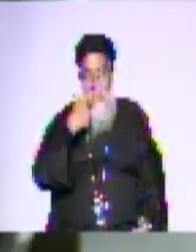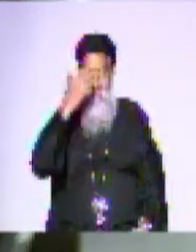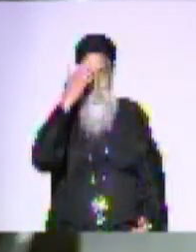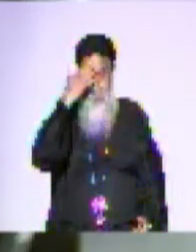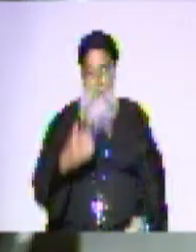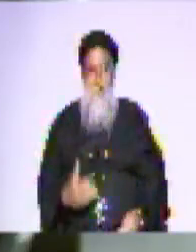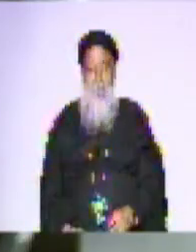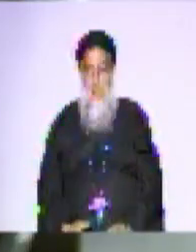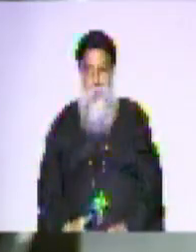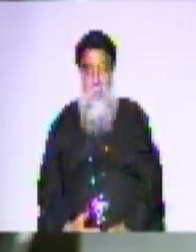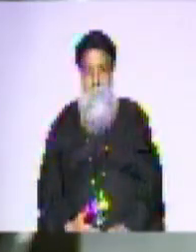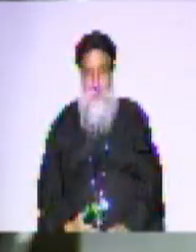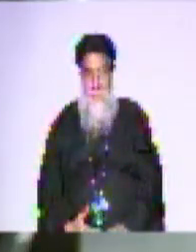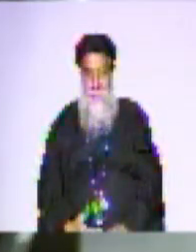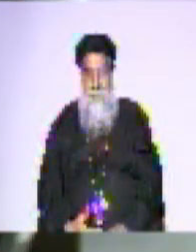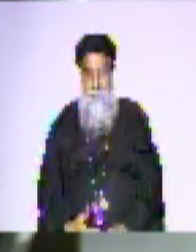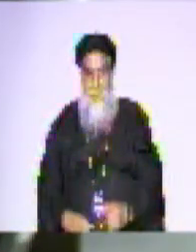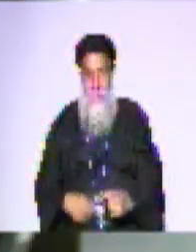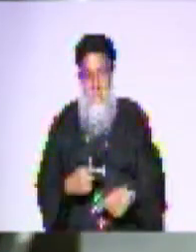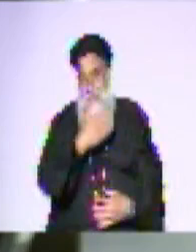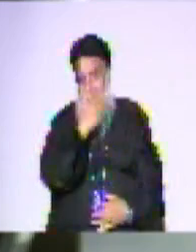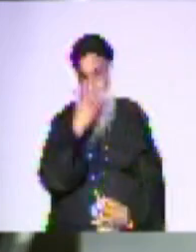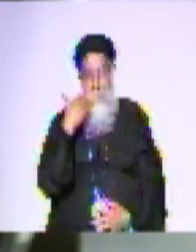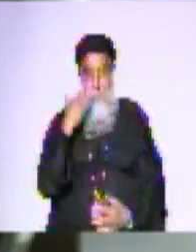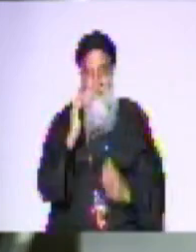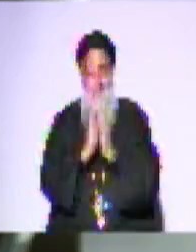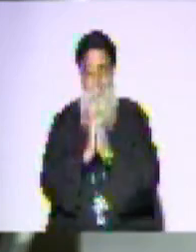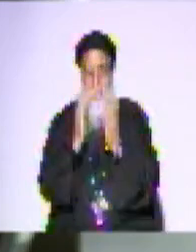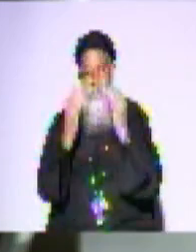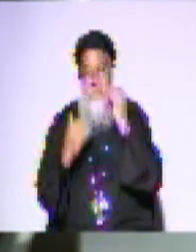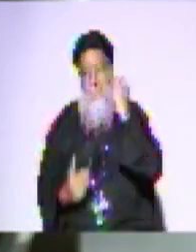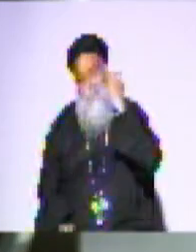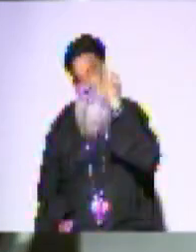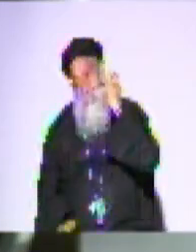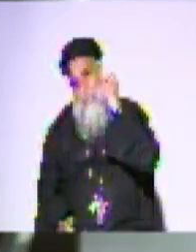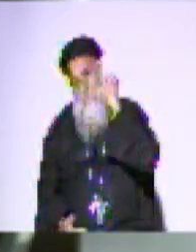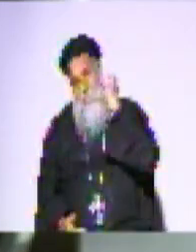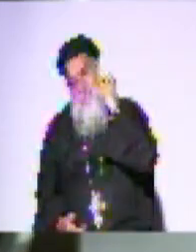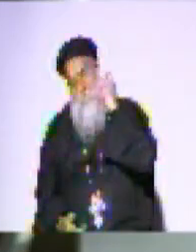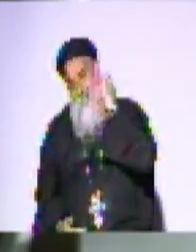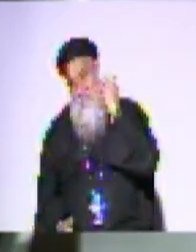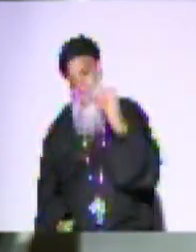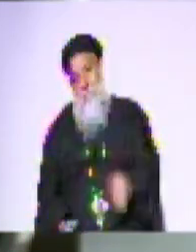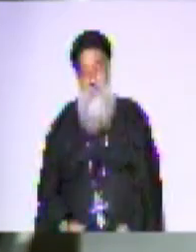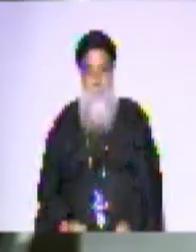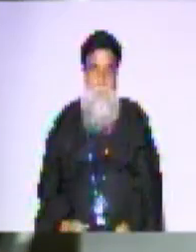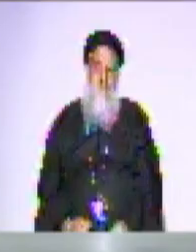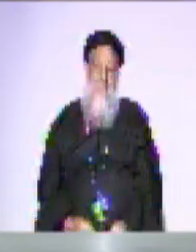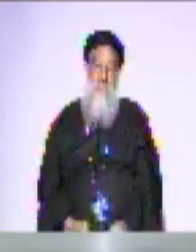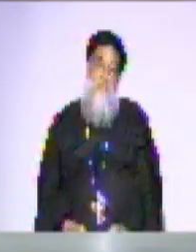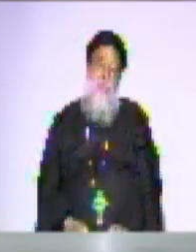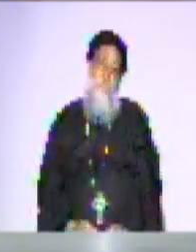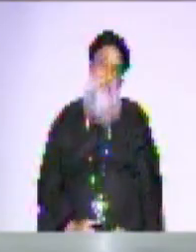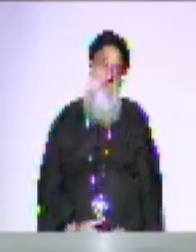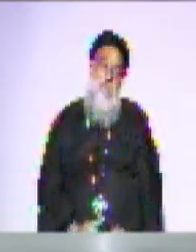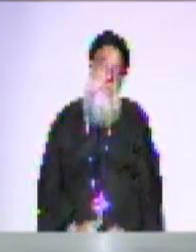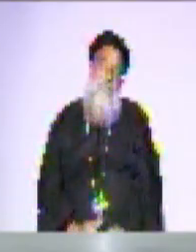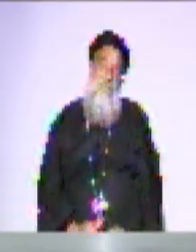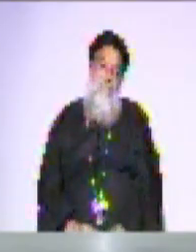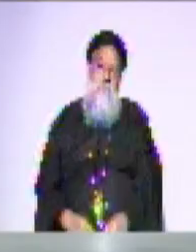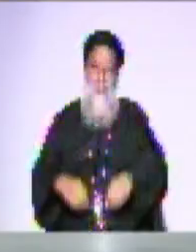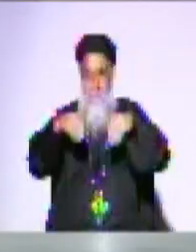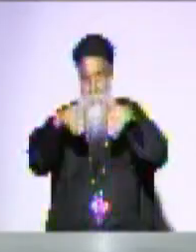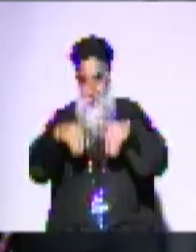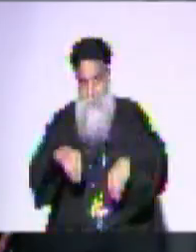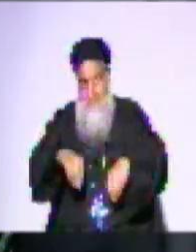طيب. حضرتك بخير، ويديمها نعمة الصوم والصلاة يا سيدنا. صلوات القديسين معاك دايما. يفتح. اتكلمنا عن